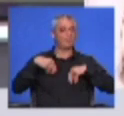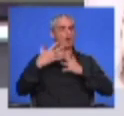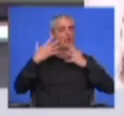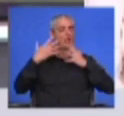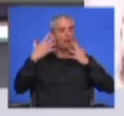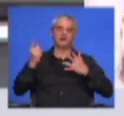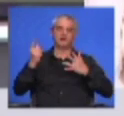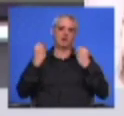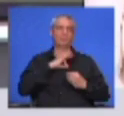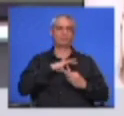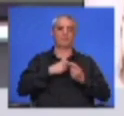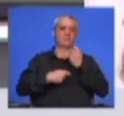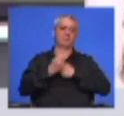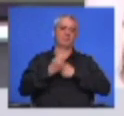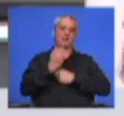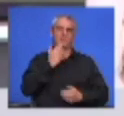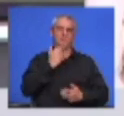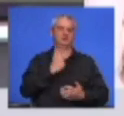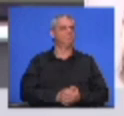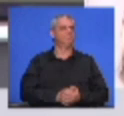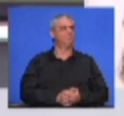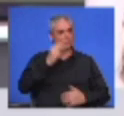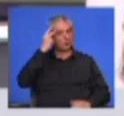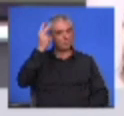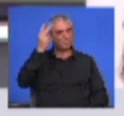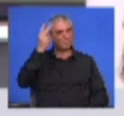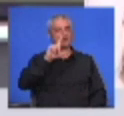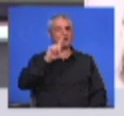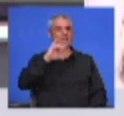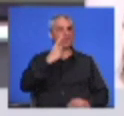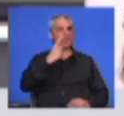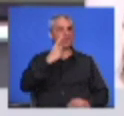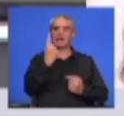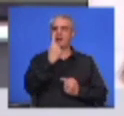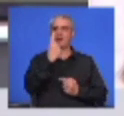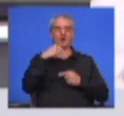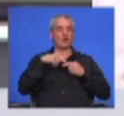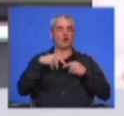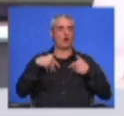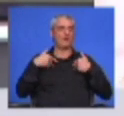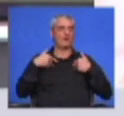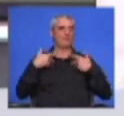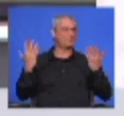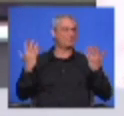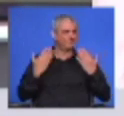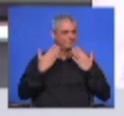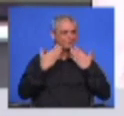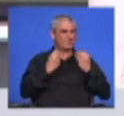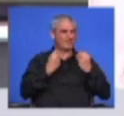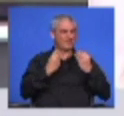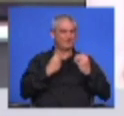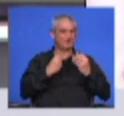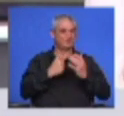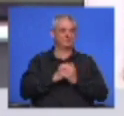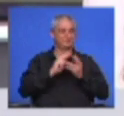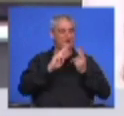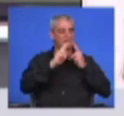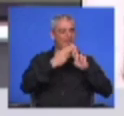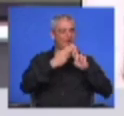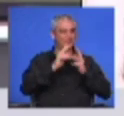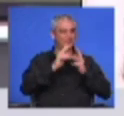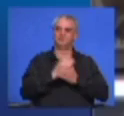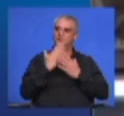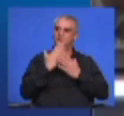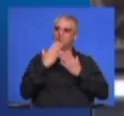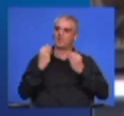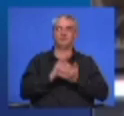לטובת כלכלת ישראל. פרופסור זליכה, כרגיל, בודד באופטימיות. תודה רבה לך. להתראות. תודה רבה.